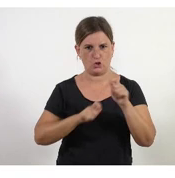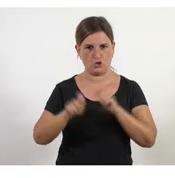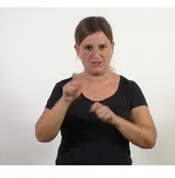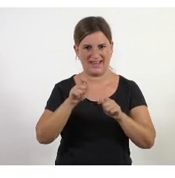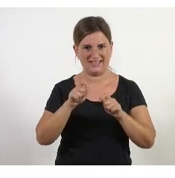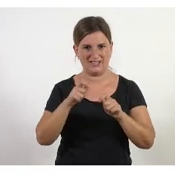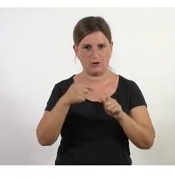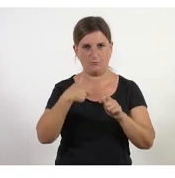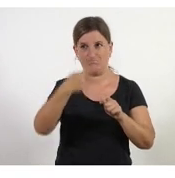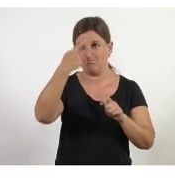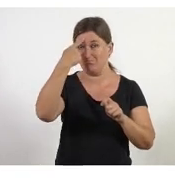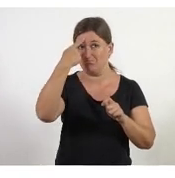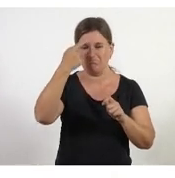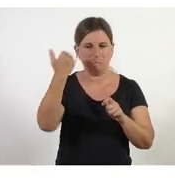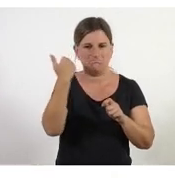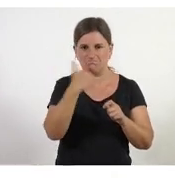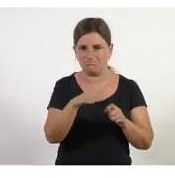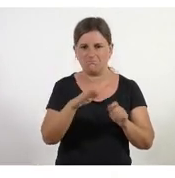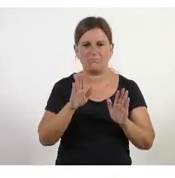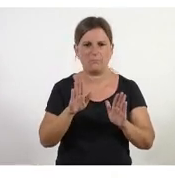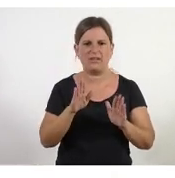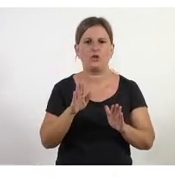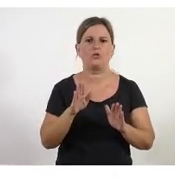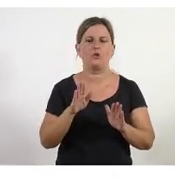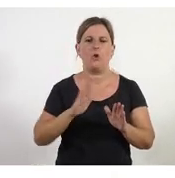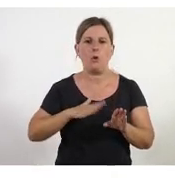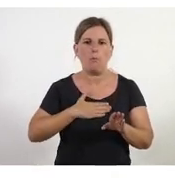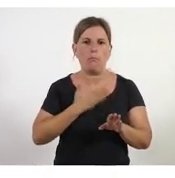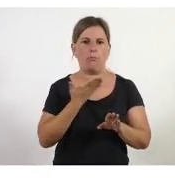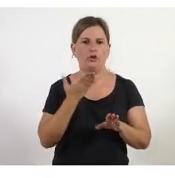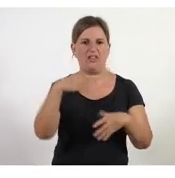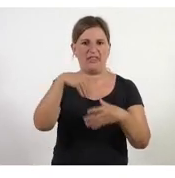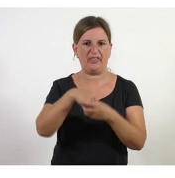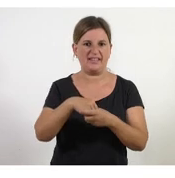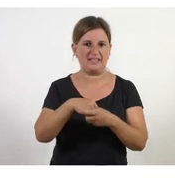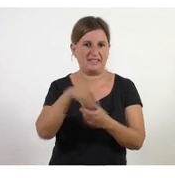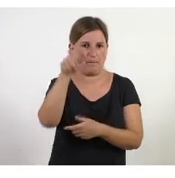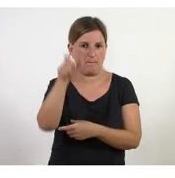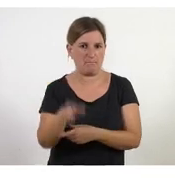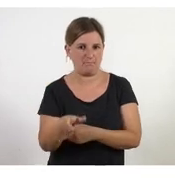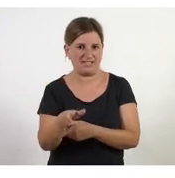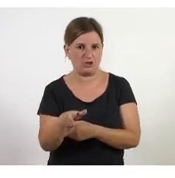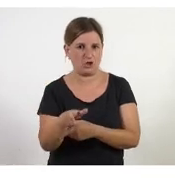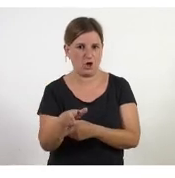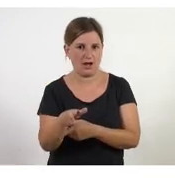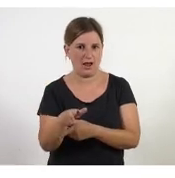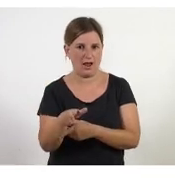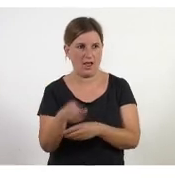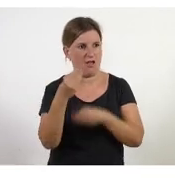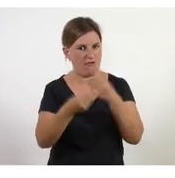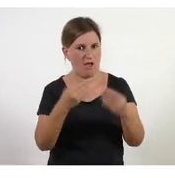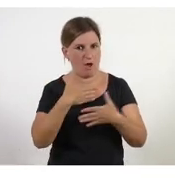em ve ningú al cap, però poder persones que sí que estiguin fent aquesta tasca,